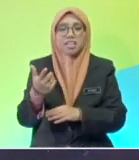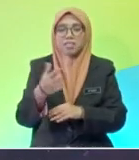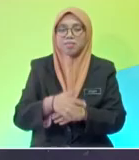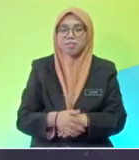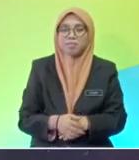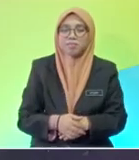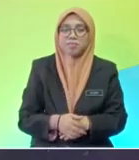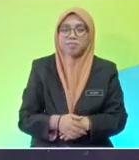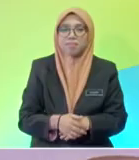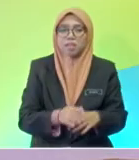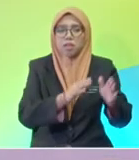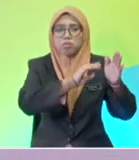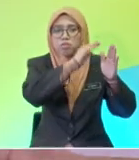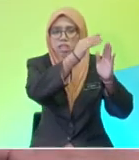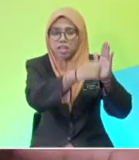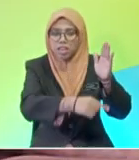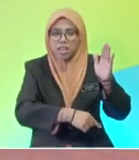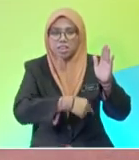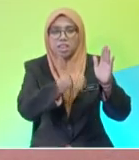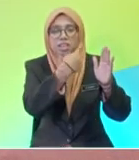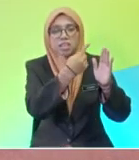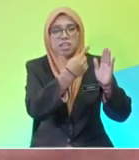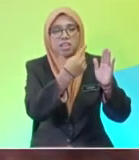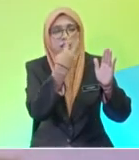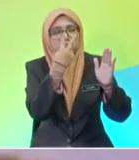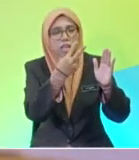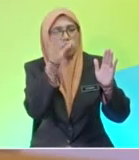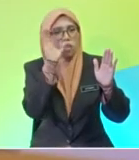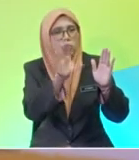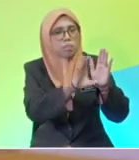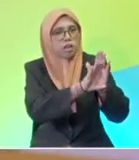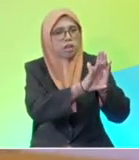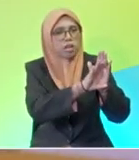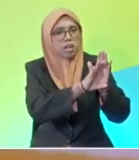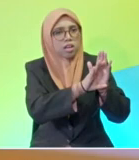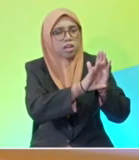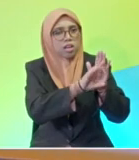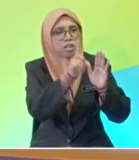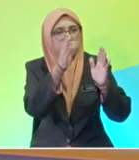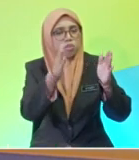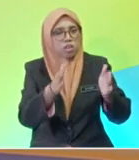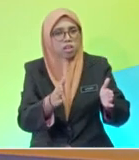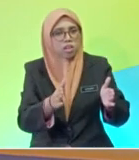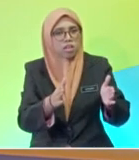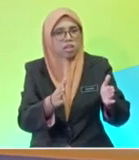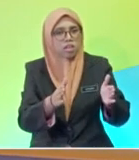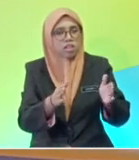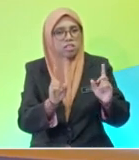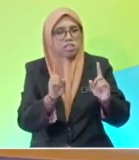ini dia kampanye ini gampang seseorang sedang